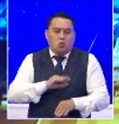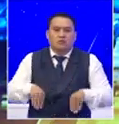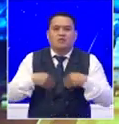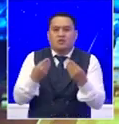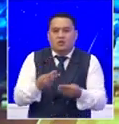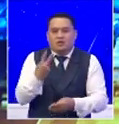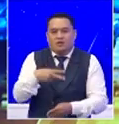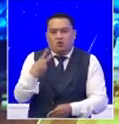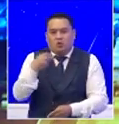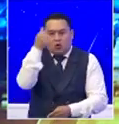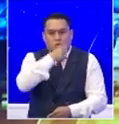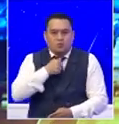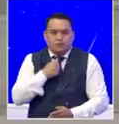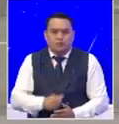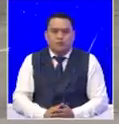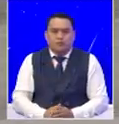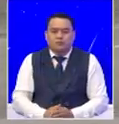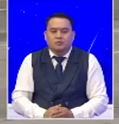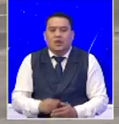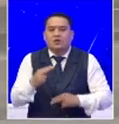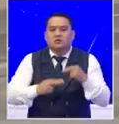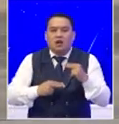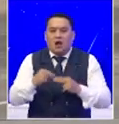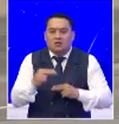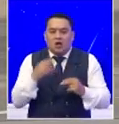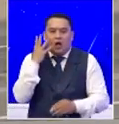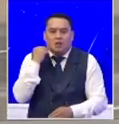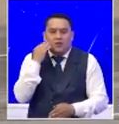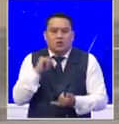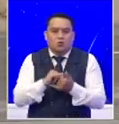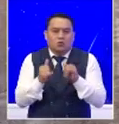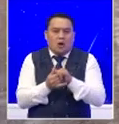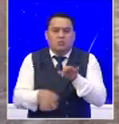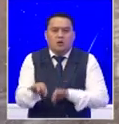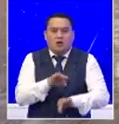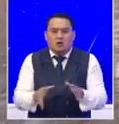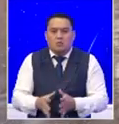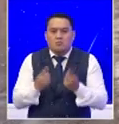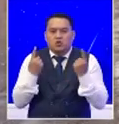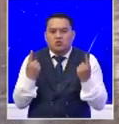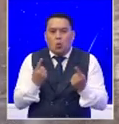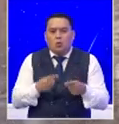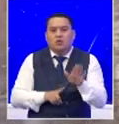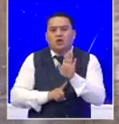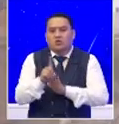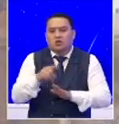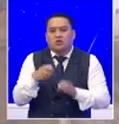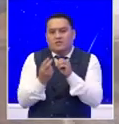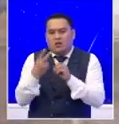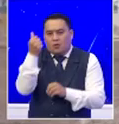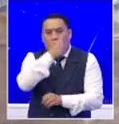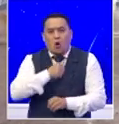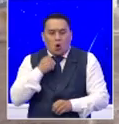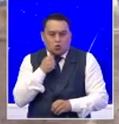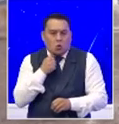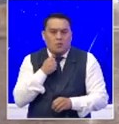в 2022 году. Строительство автотрассы Алматы-Өскемен – проект масштабный. Стартовал он еще в 2012 году.